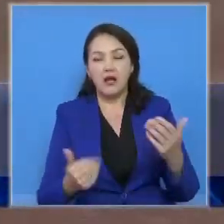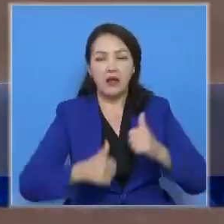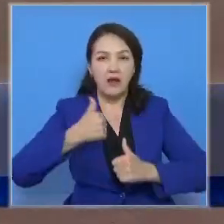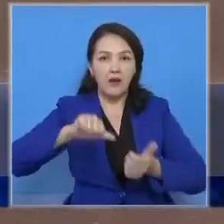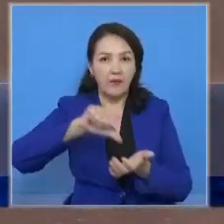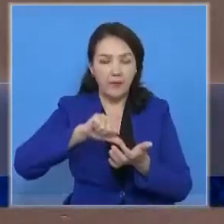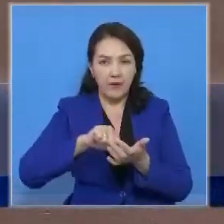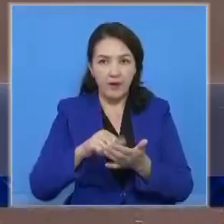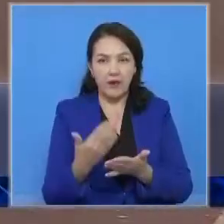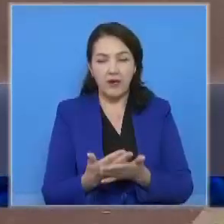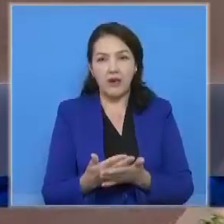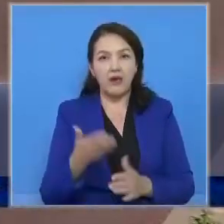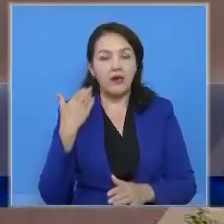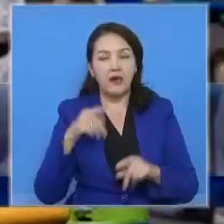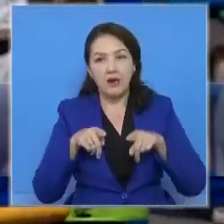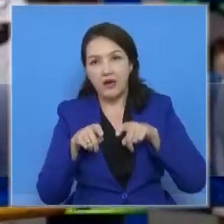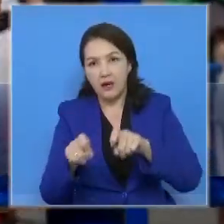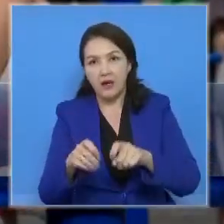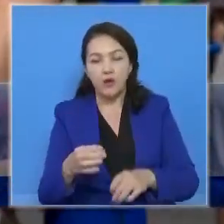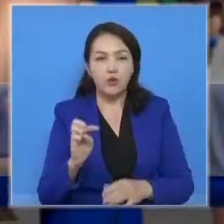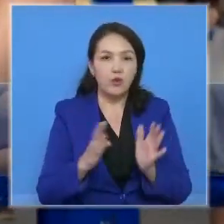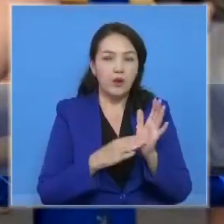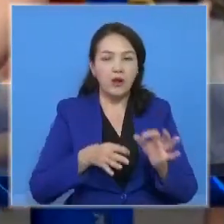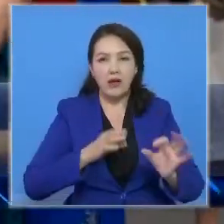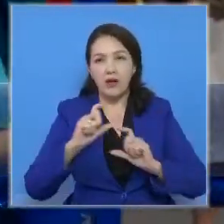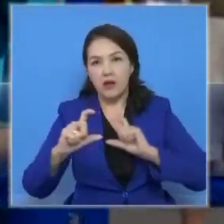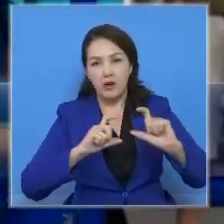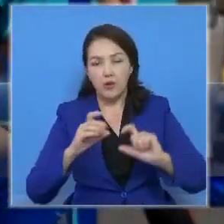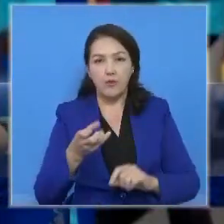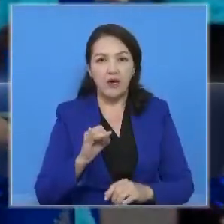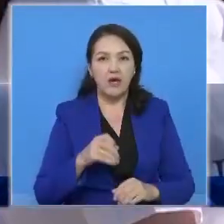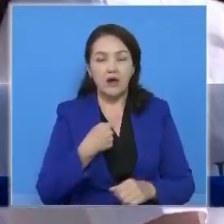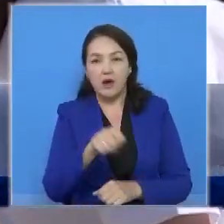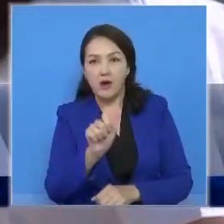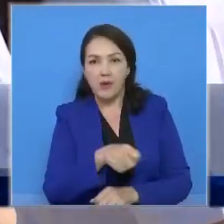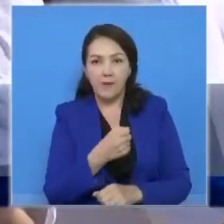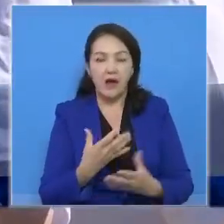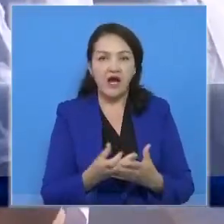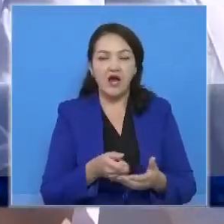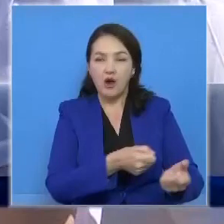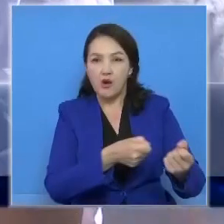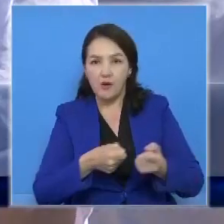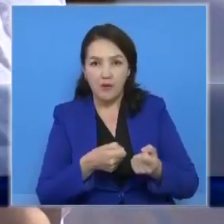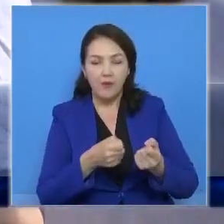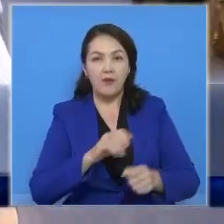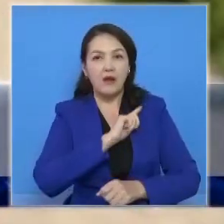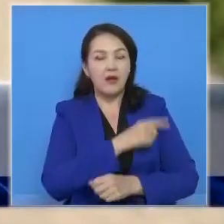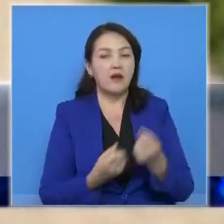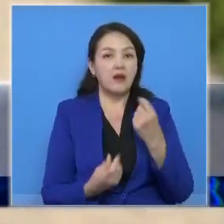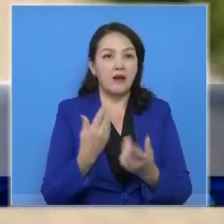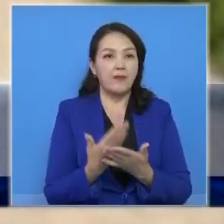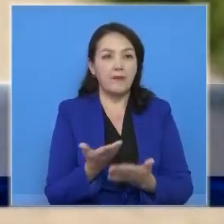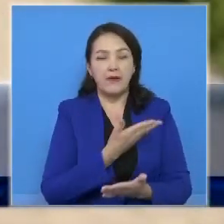түседі. Нақтырақ айтқанда жеңіл атлетика, тоғызқұмалақ, шахмат, дойбы, үстел теннисі және арқан тартыстан шын мықтыны анықтайды.